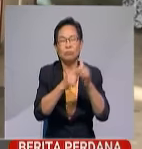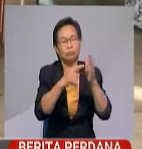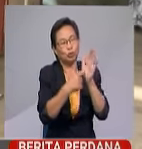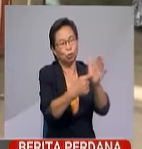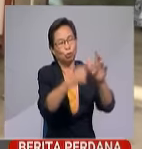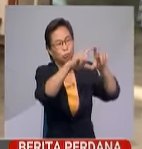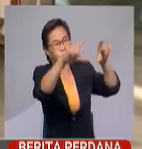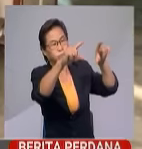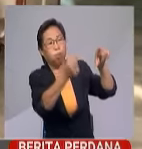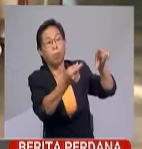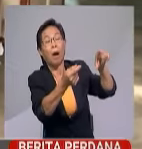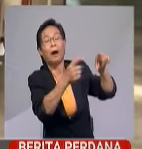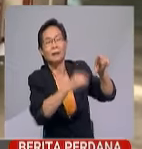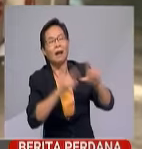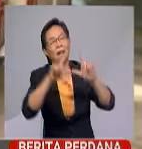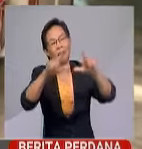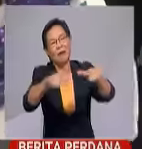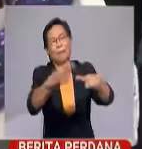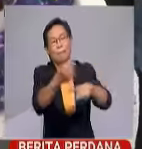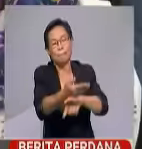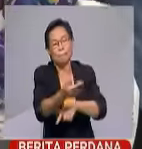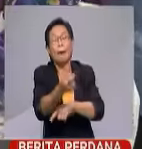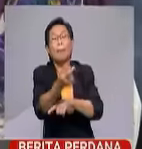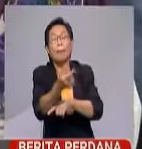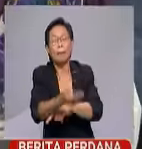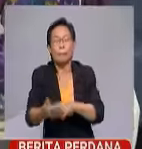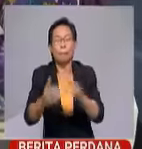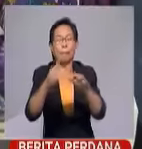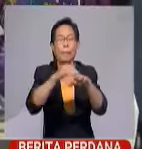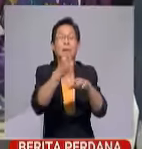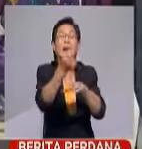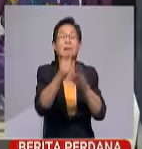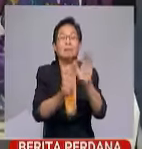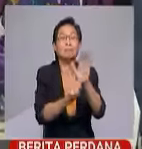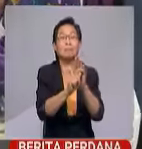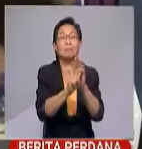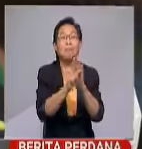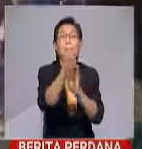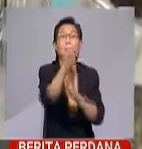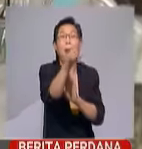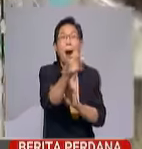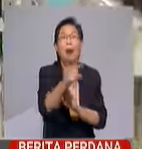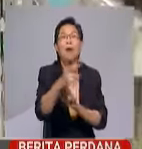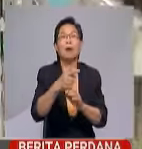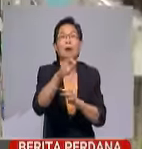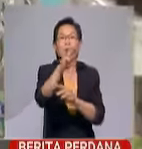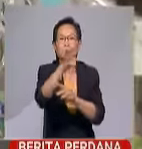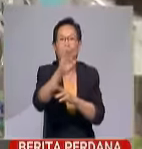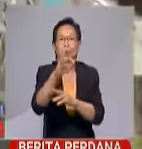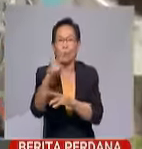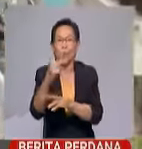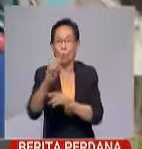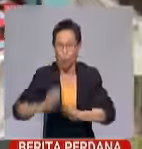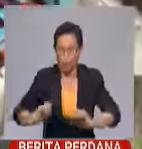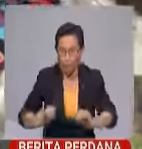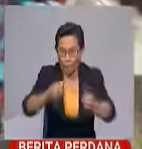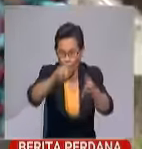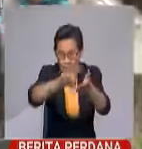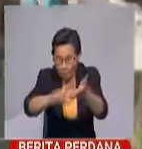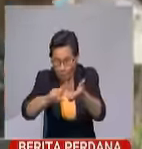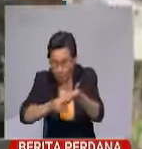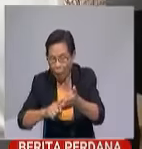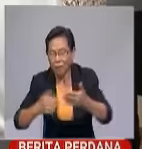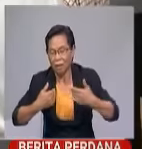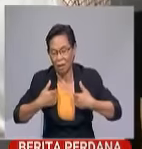tanda harga selain meletakkan harga barangan pada kadar tinggi. Ia hasil daripada lebih 29,000 operasi pemeriksaan